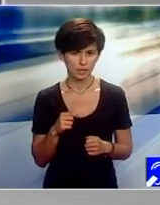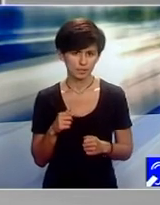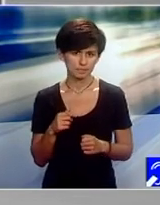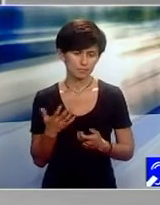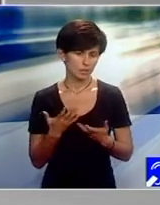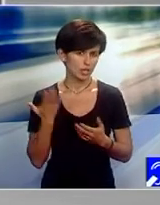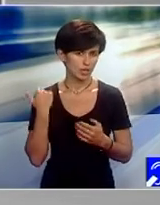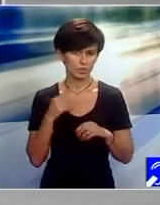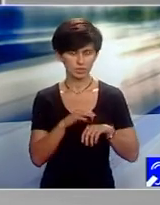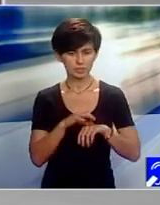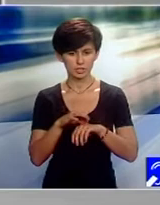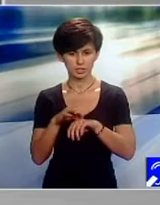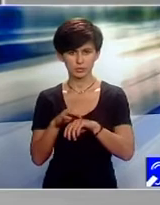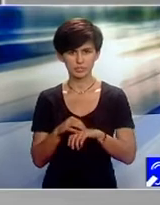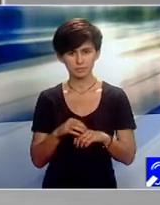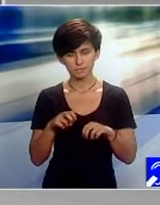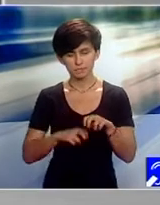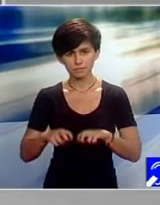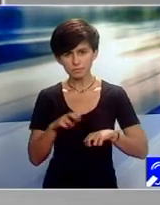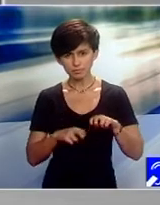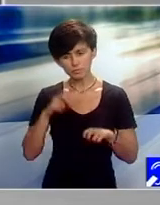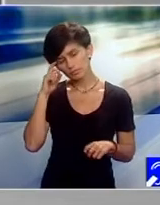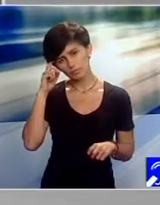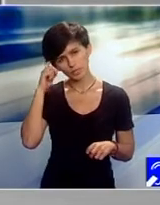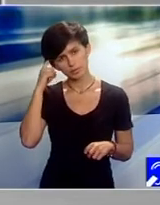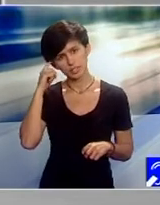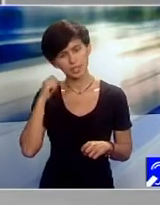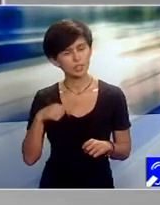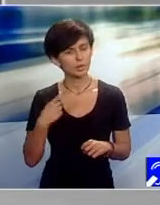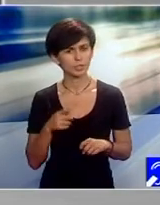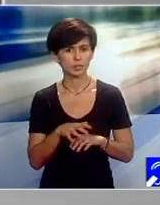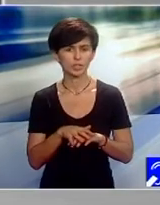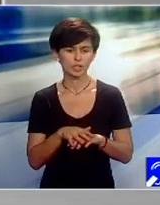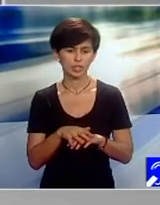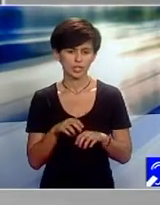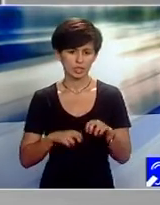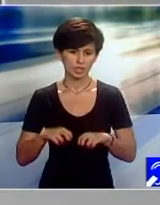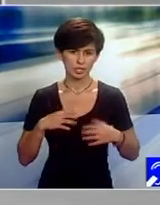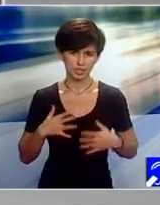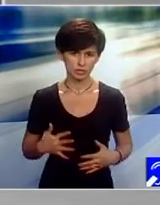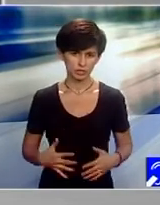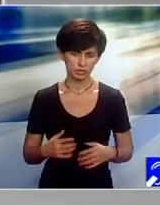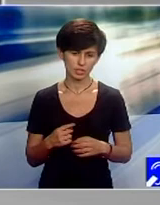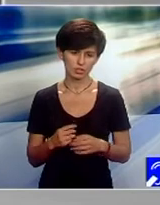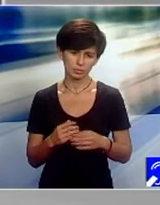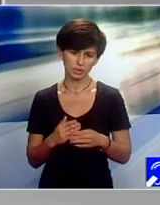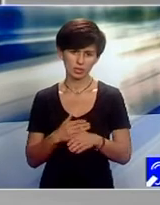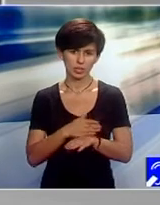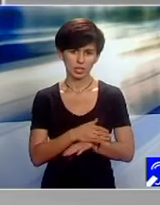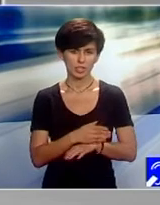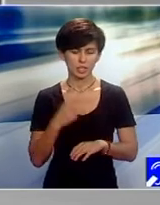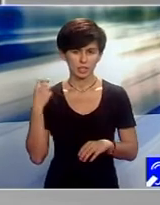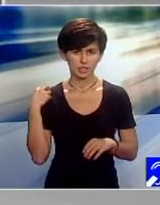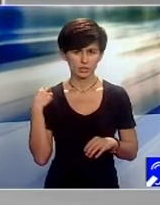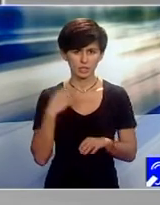spre un consult psihiatric, ulterior spre un diagnostic și, dacă este cazul, pentru o încadrare în grad de handicap și